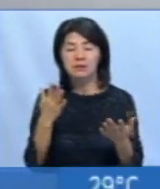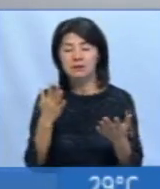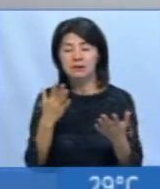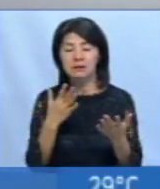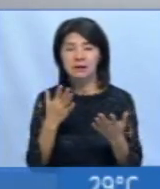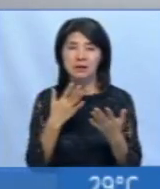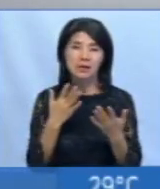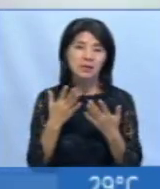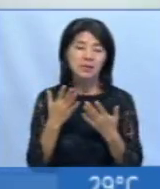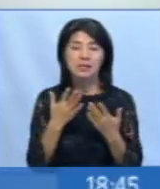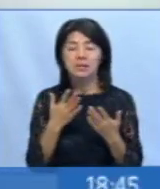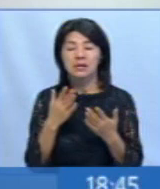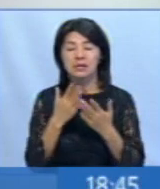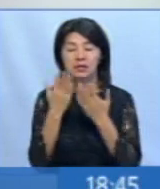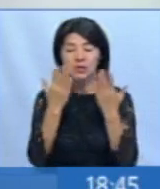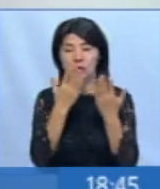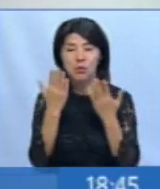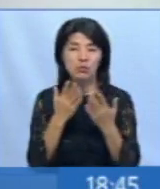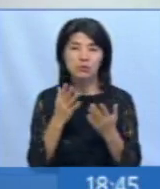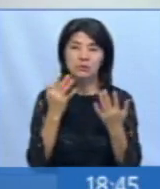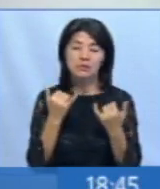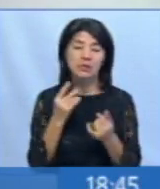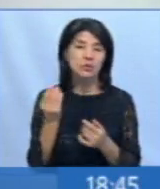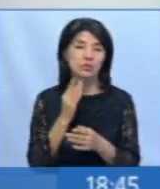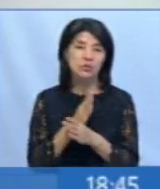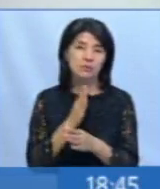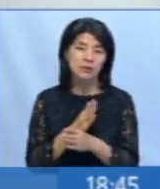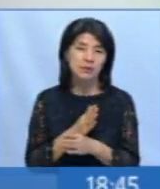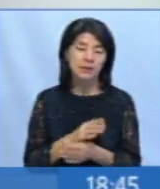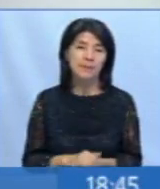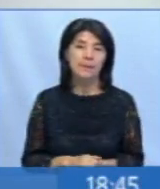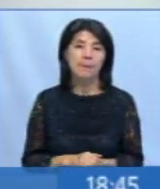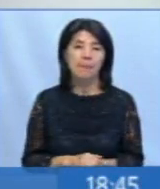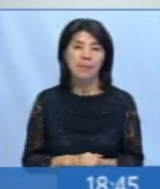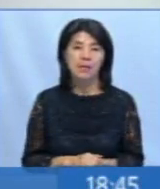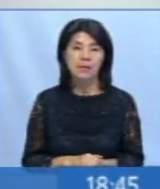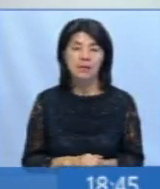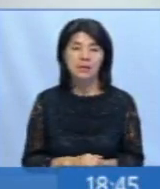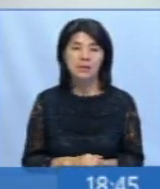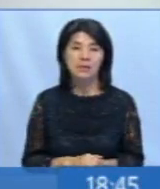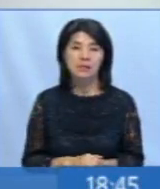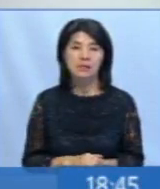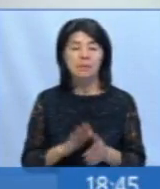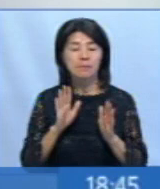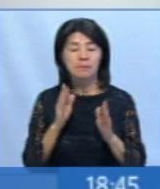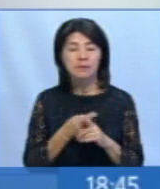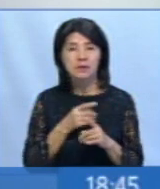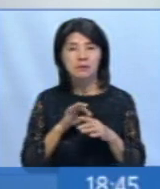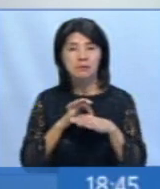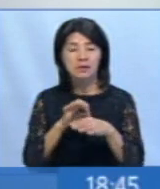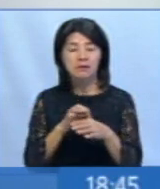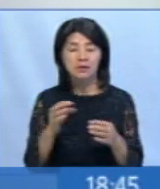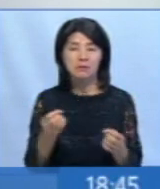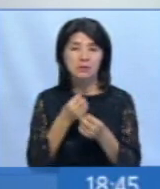Разрешена деятельность с сегодняшнего дня религиозных объектов, но без соблюдения, без проведения коллективных